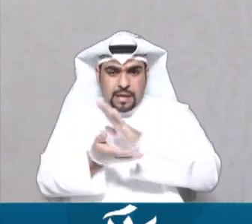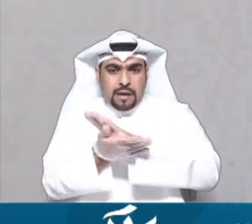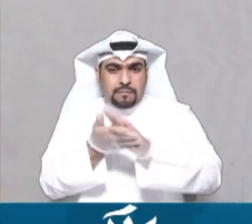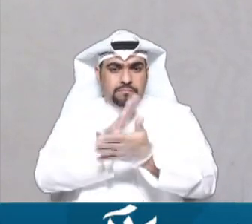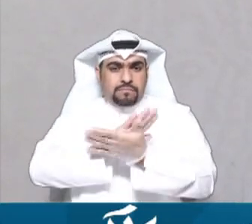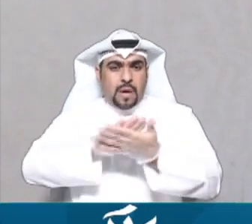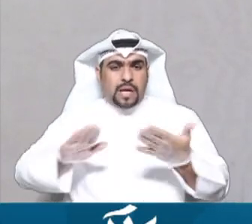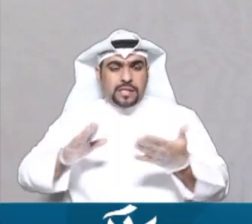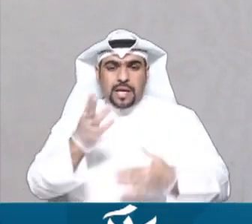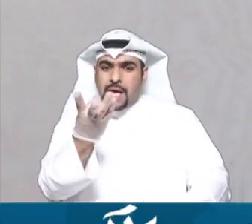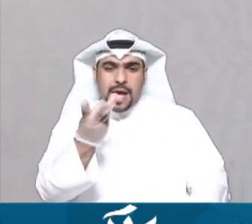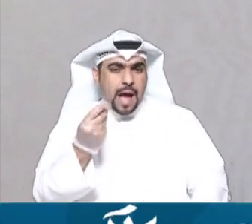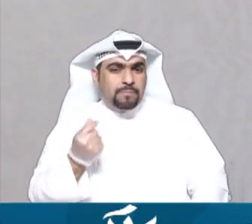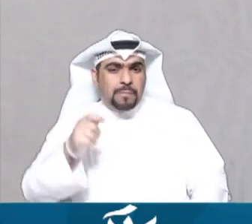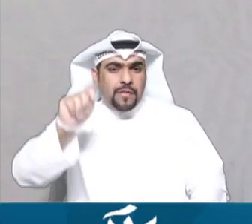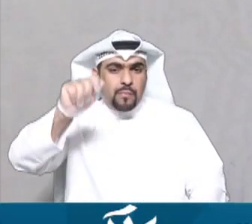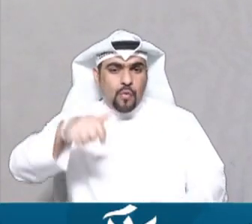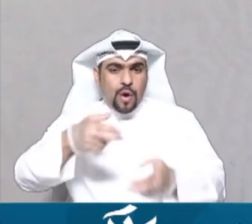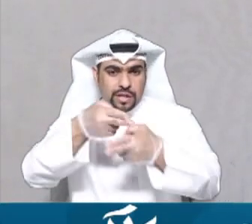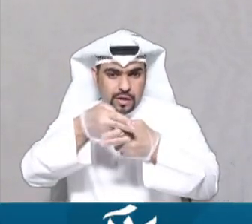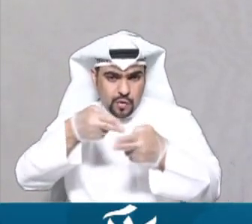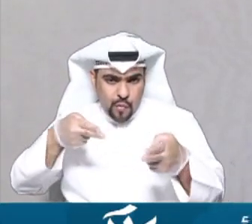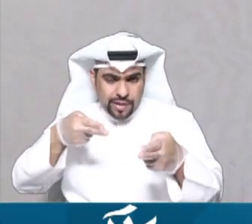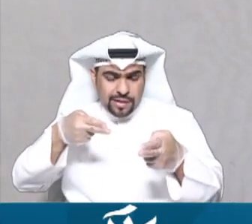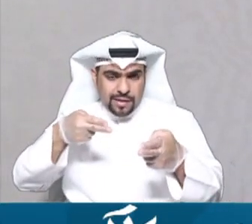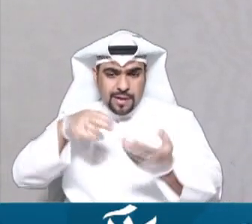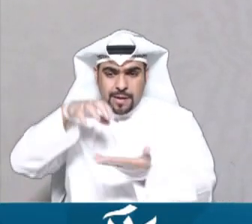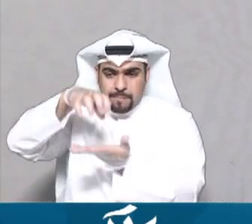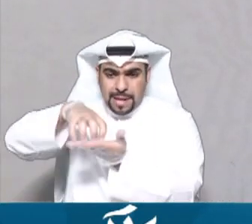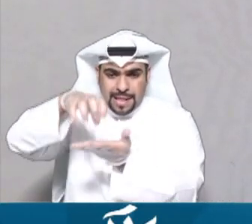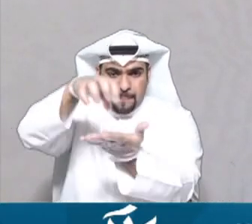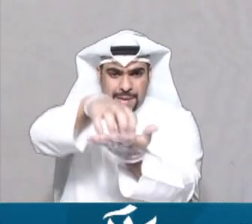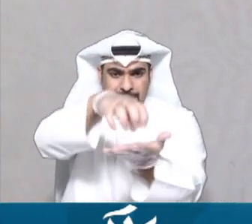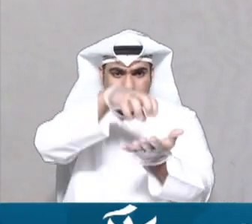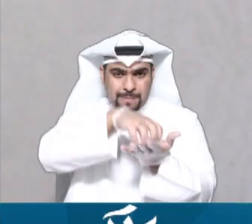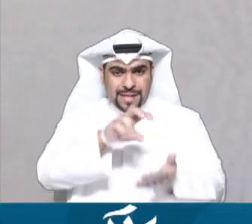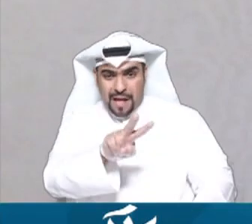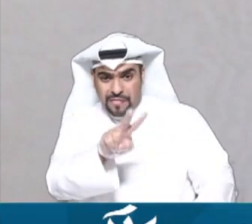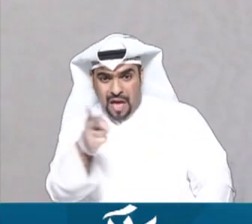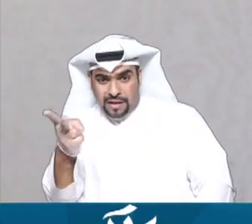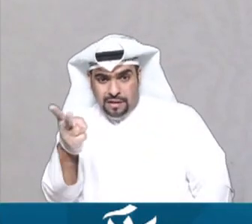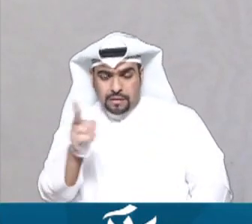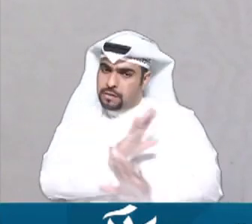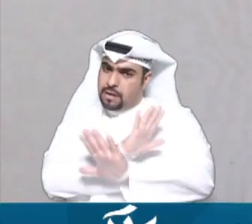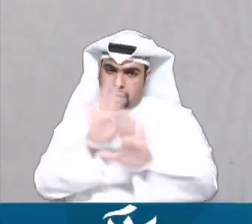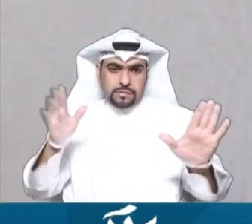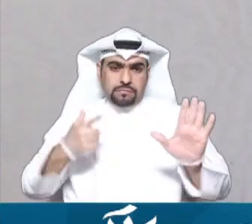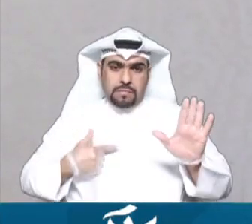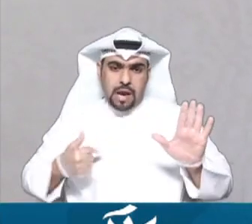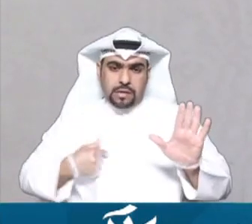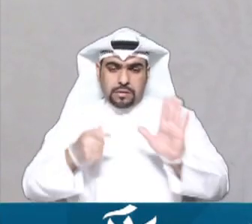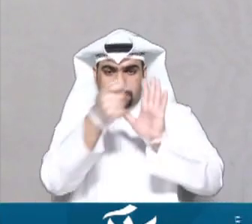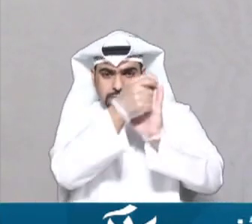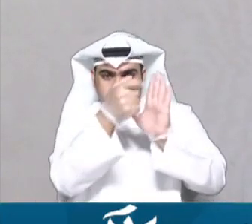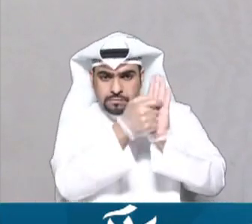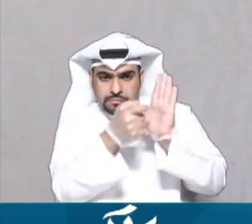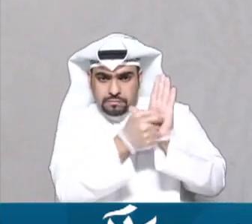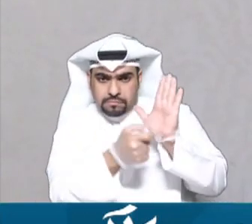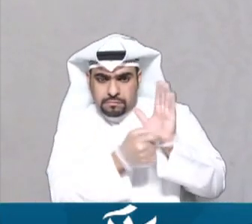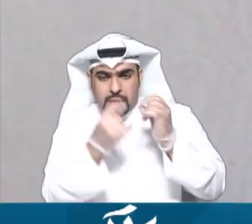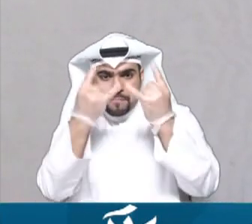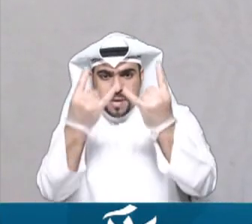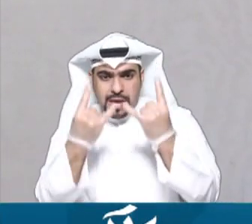جنيف والمناطق المحيطة بها، والحمد لله، وإن شاء الله نتأمل خلال الأيام القليلة